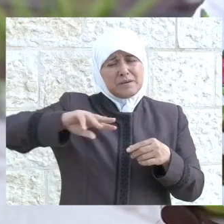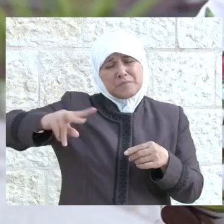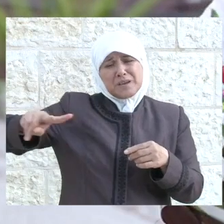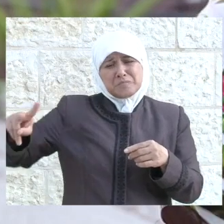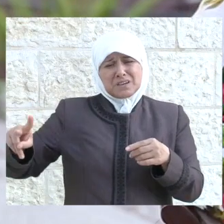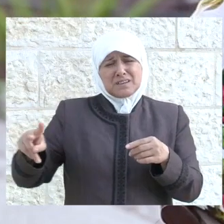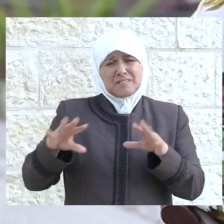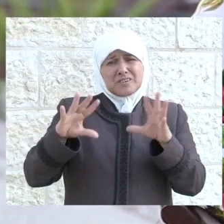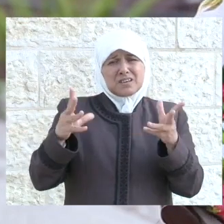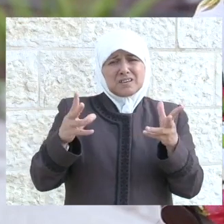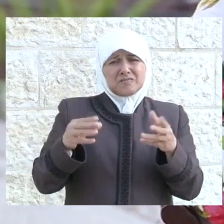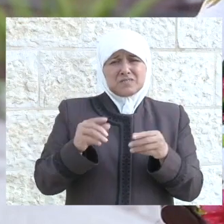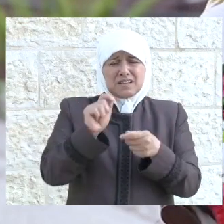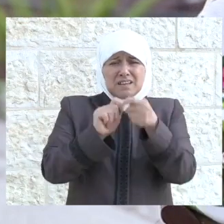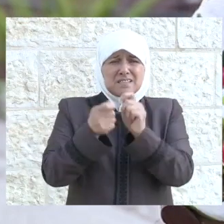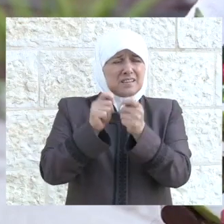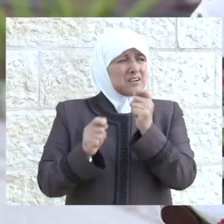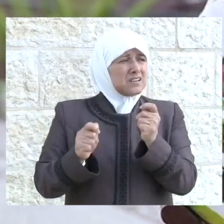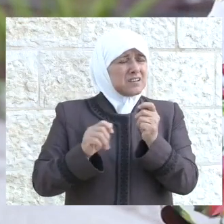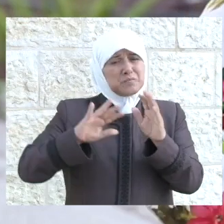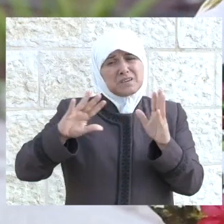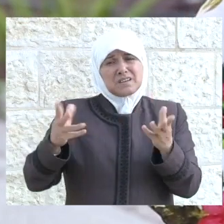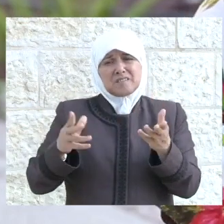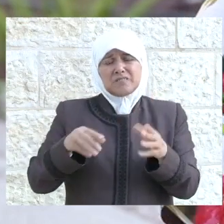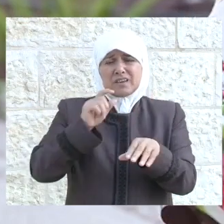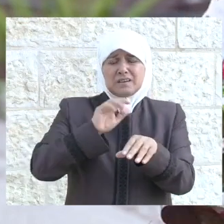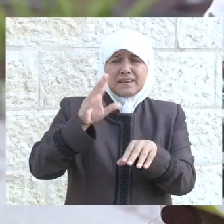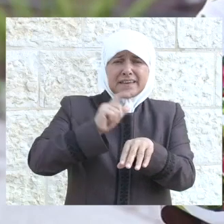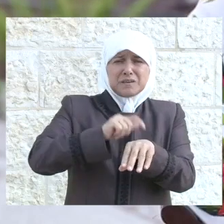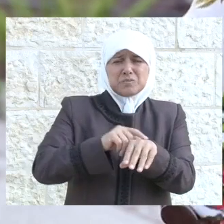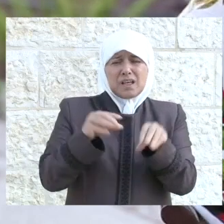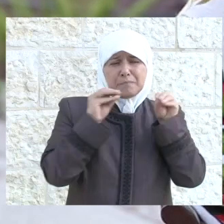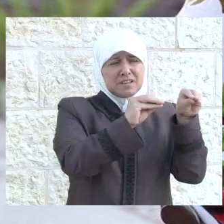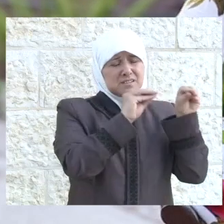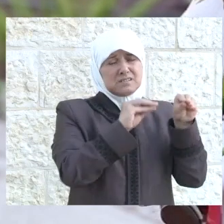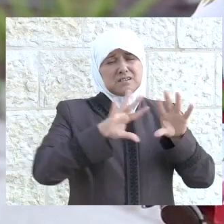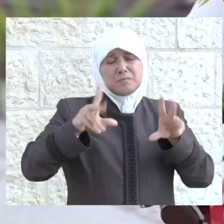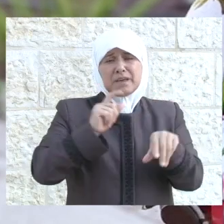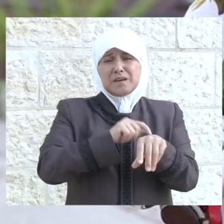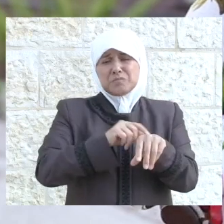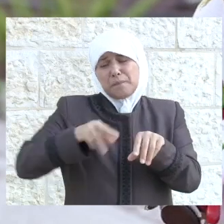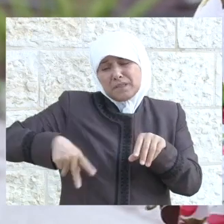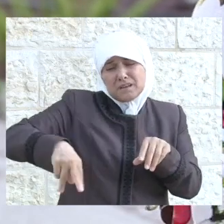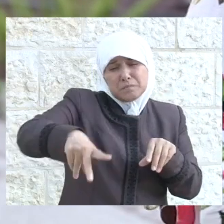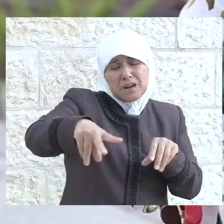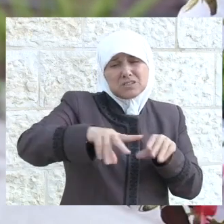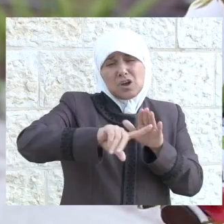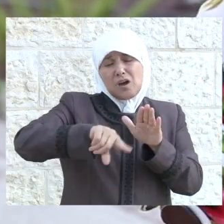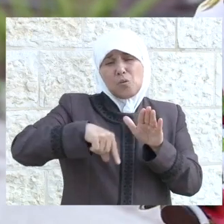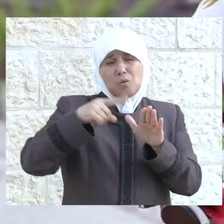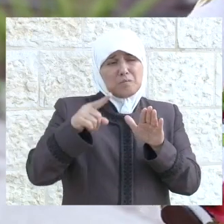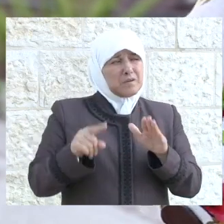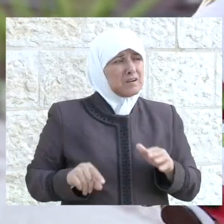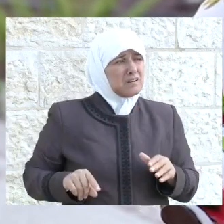التقنية، حسب الهدف من المشي، بدي أمشي فيه، بدي أمارس رياضة معينة، فبيختلف. فهاي المرة كان الطرف